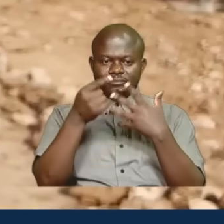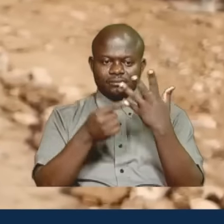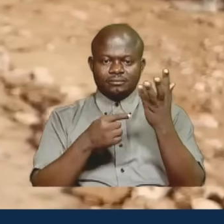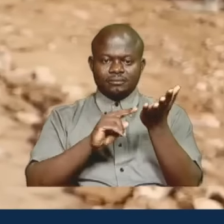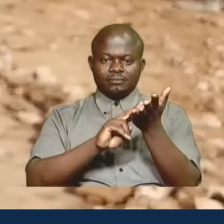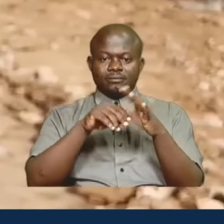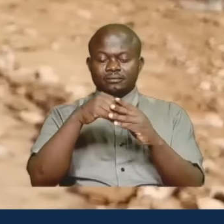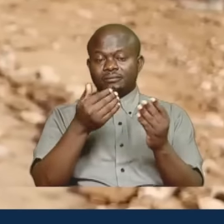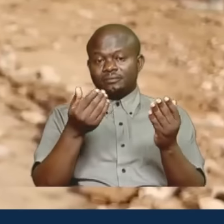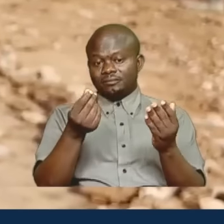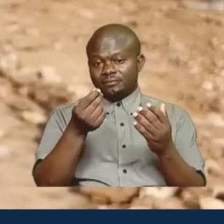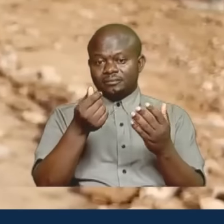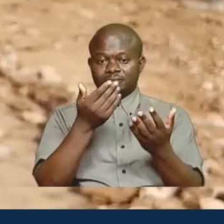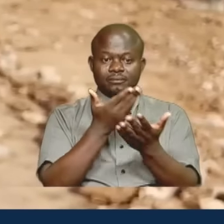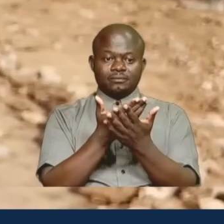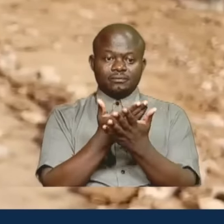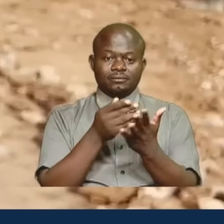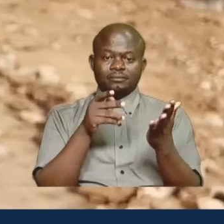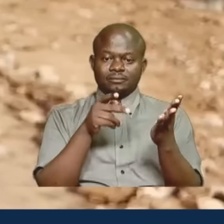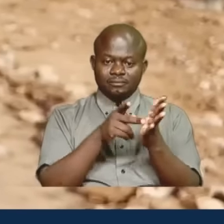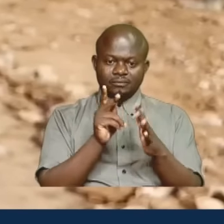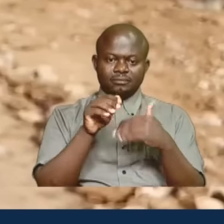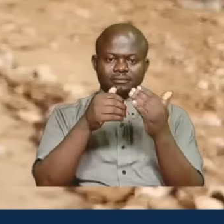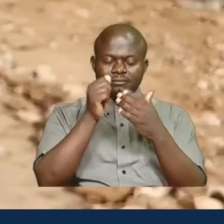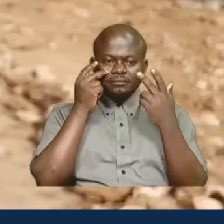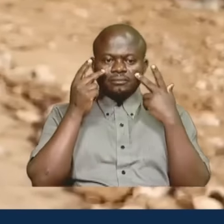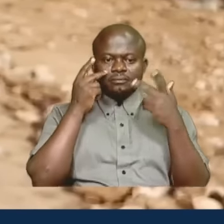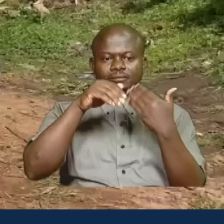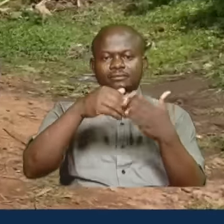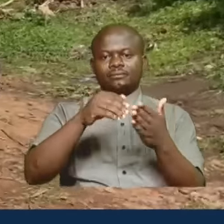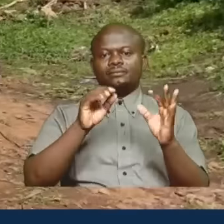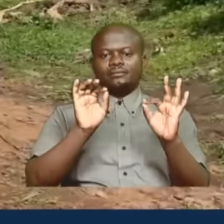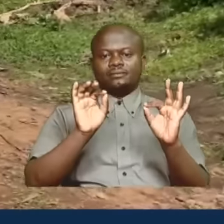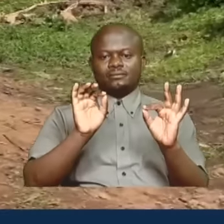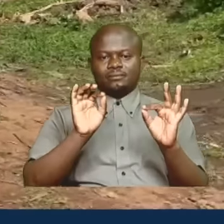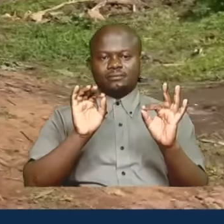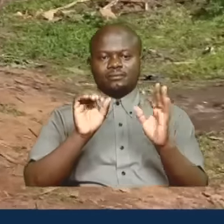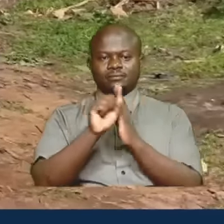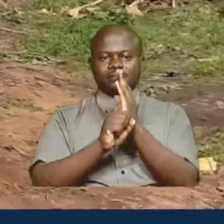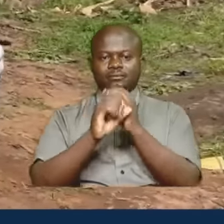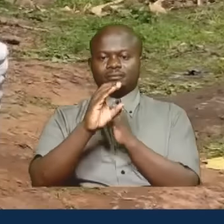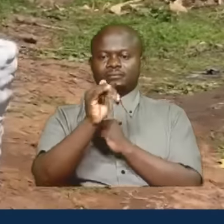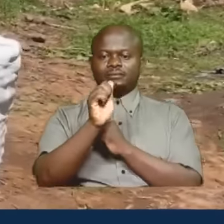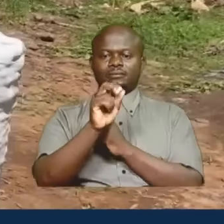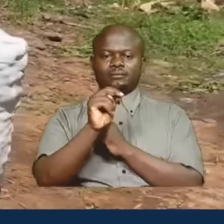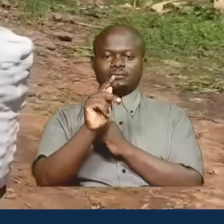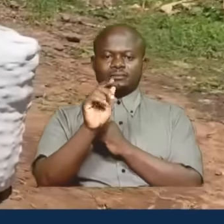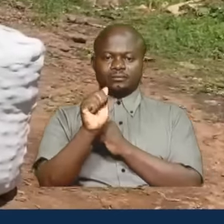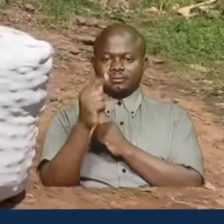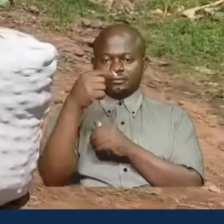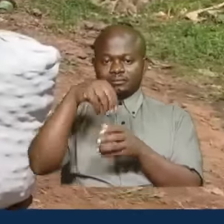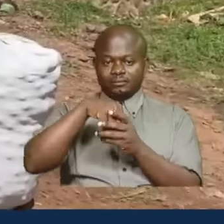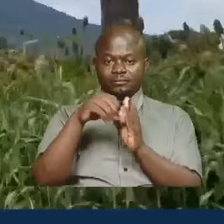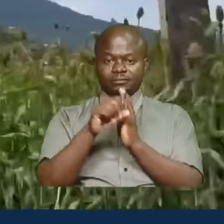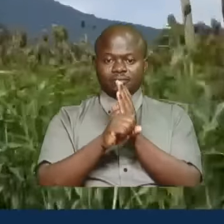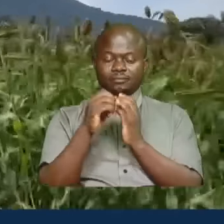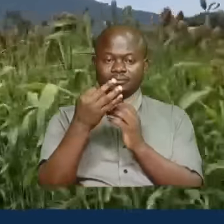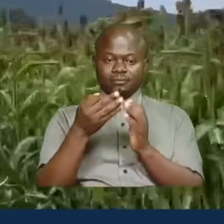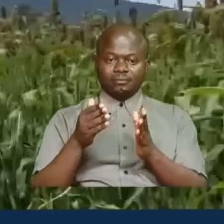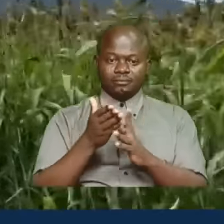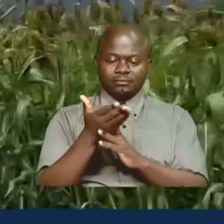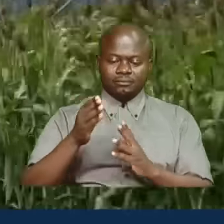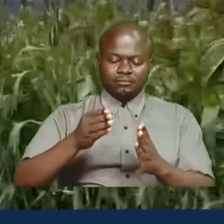n'amafaranga badusabye yo kwishyura mbasha kuyabona kandi bakatwishyura n'igihe. Umurenge wa Cyanika n'umwe mu mirenge itatu inyirwamo n'uyu muhanda kimwe